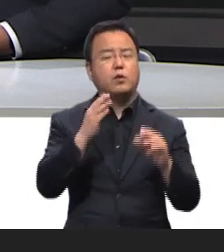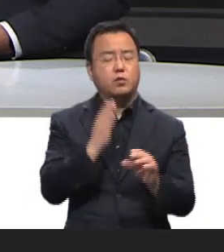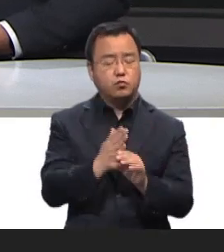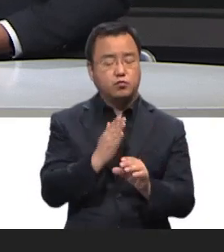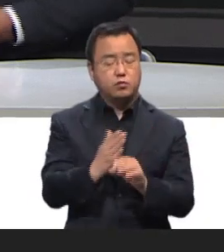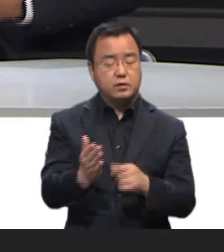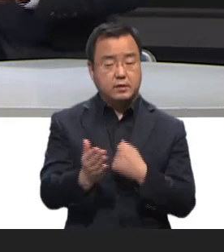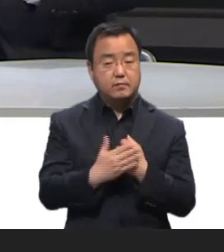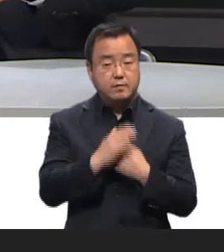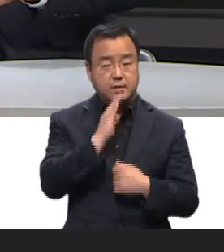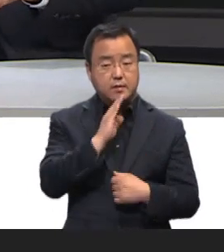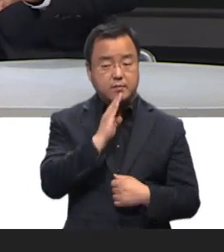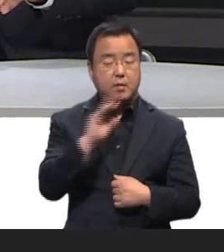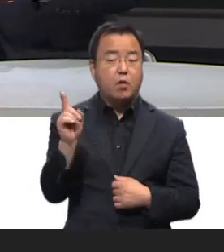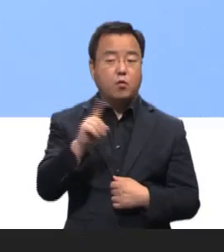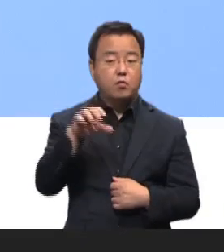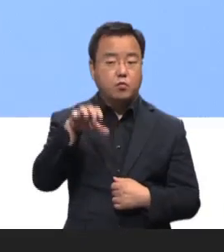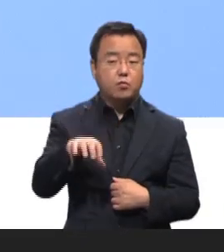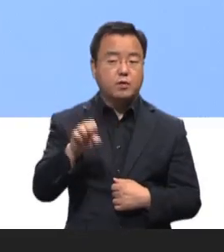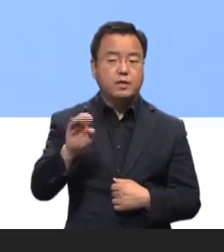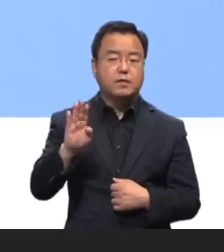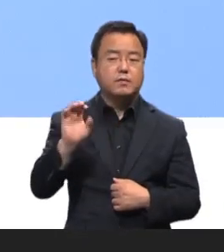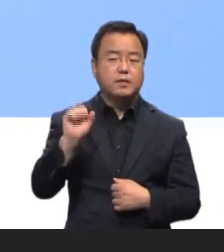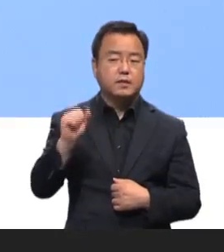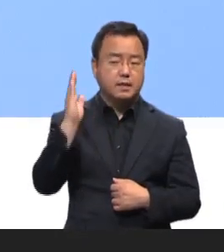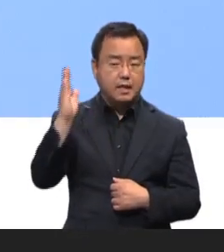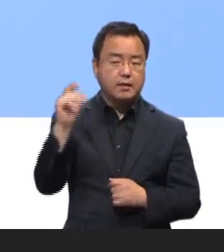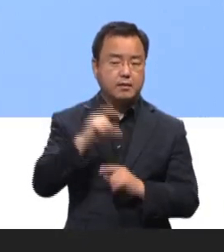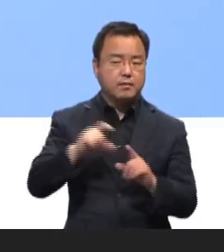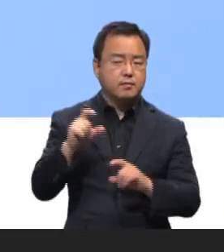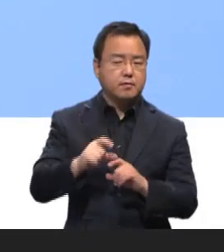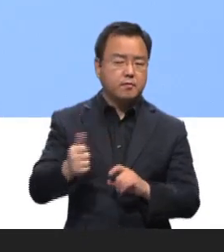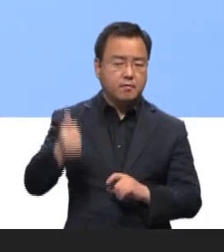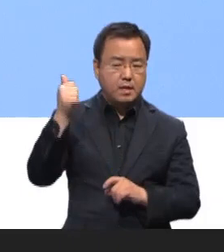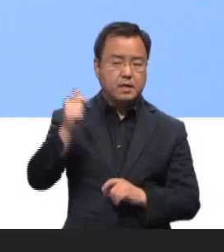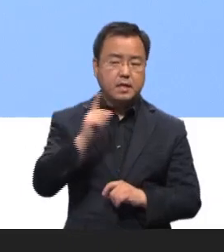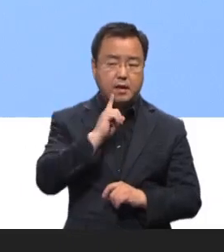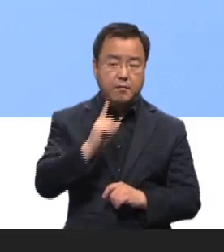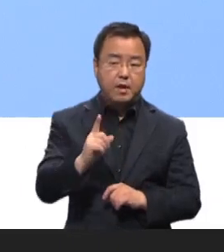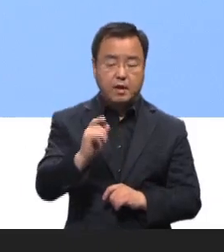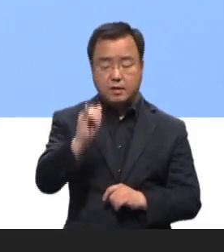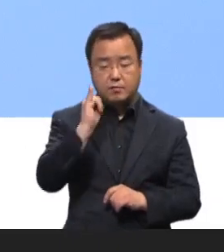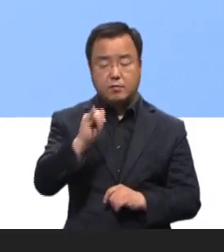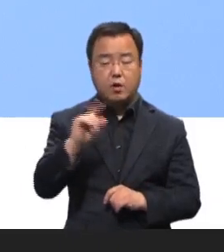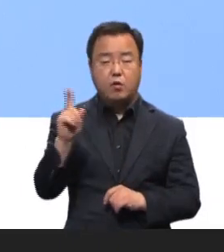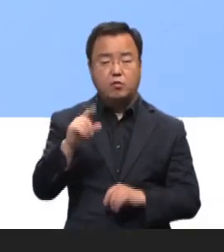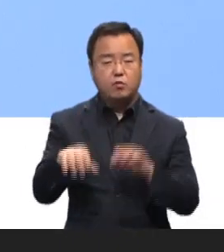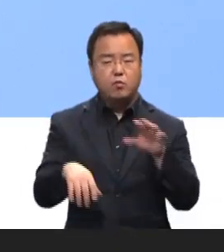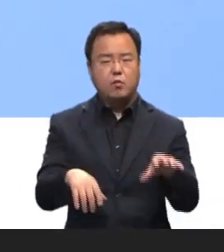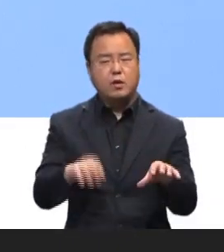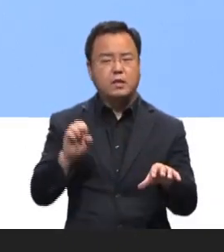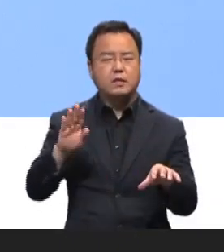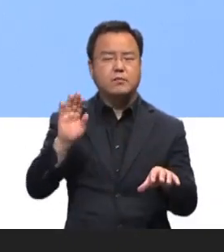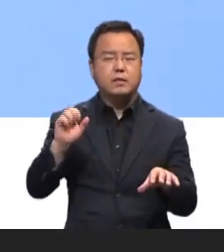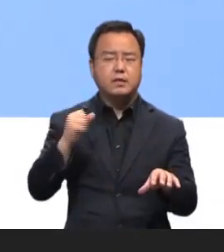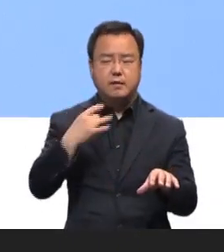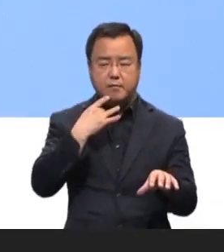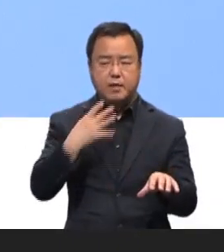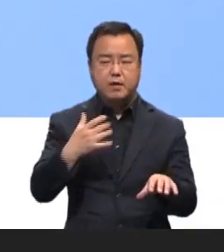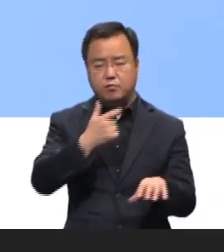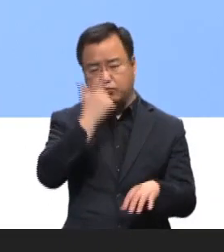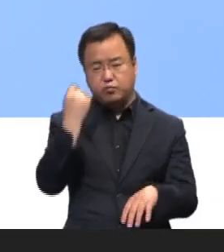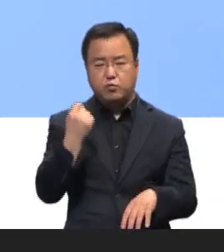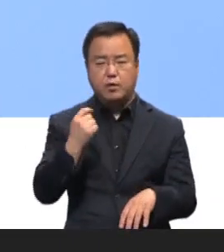그런건데요 어떠한 데서는 또 ebs 강의가 낫다 이런 말도 나오고 어떤 데서는 ebs 강의가 올리는 것은 좀 불성실 해 보인다 이런 지역에서